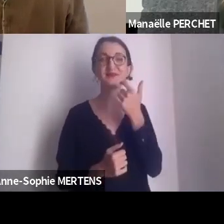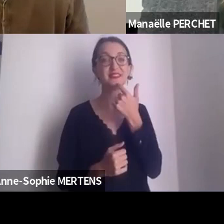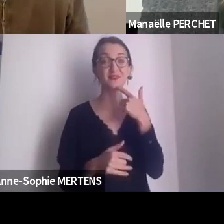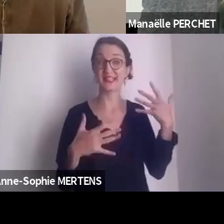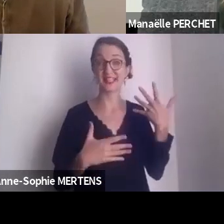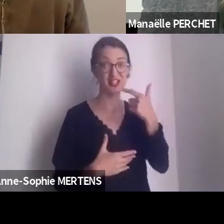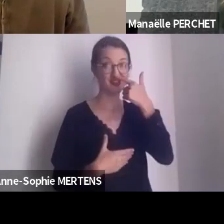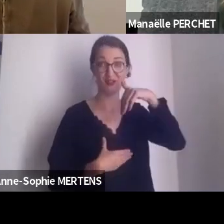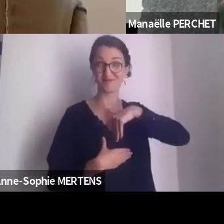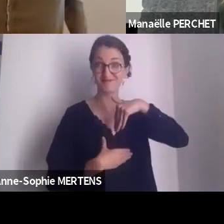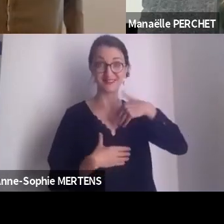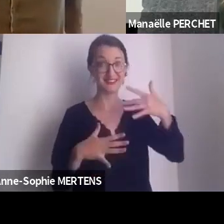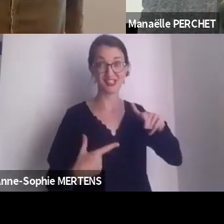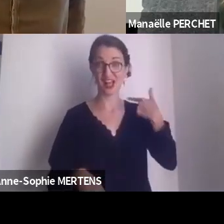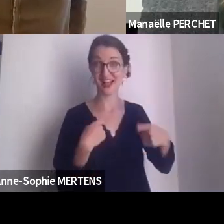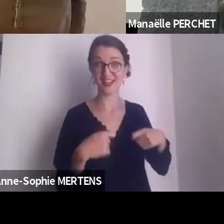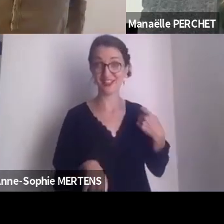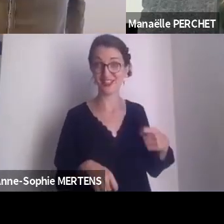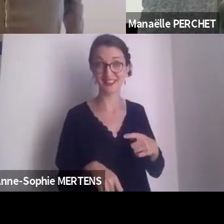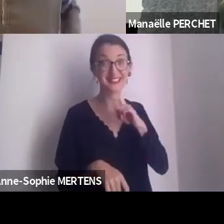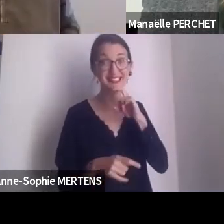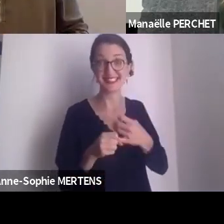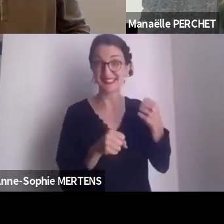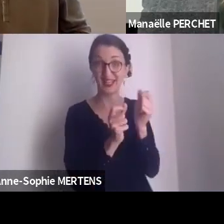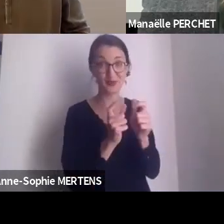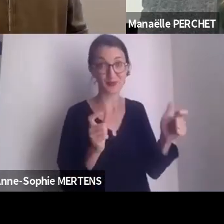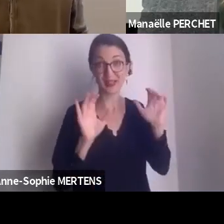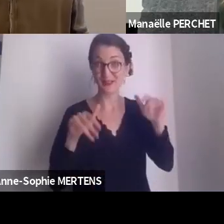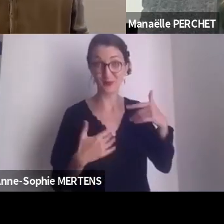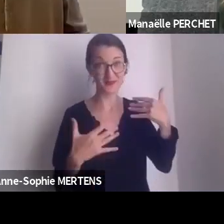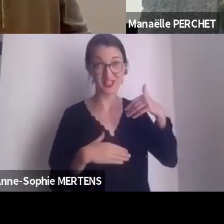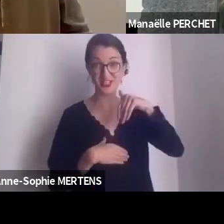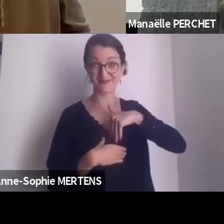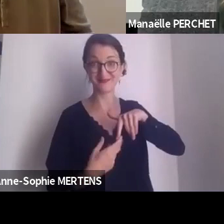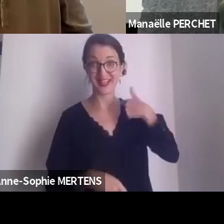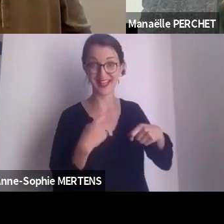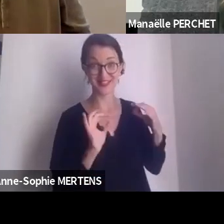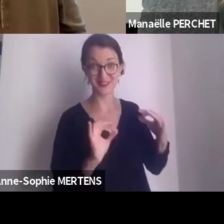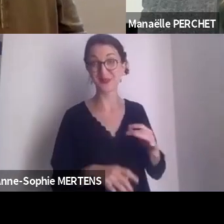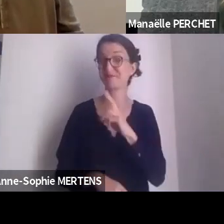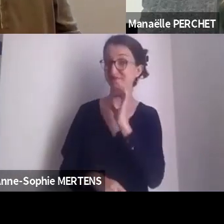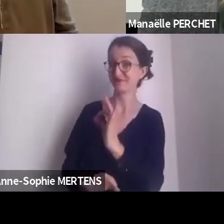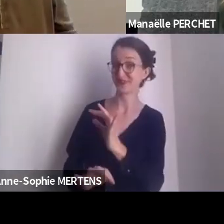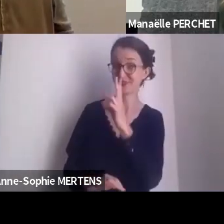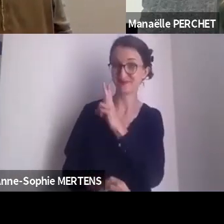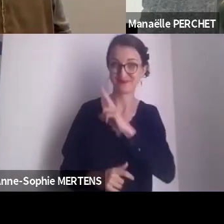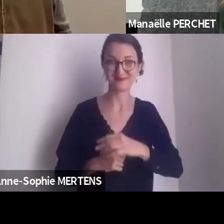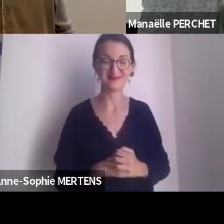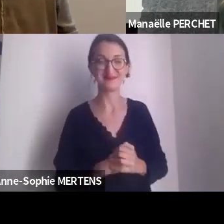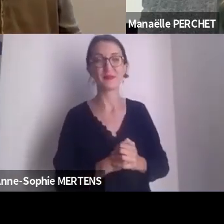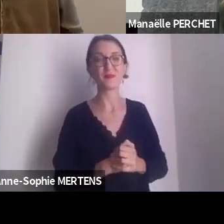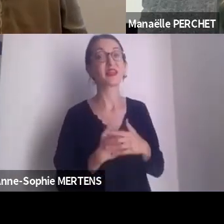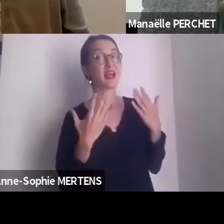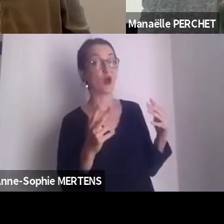l'âme avant même d'être entrepreneur, si je comprends bien. Exactement, c'est ça. Alors, justement, est-ce qu'on peut maintenant, tu peux nous raconter un petit peu